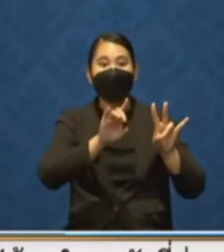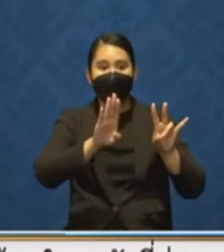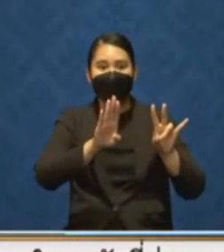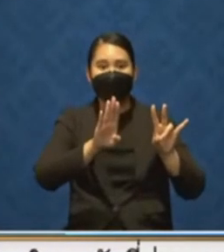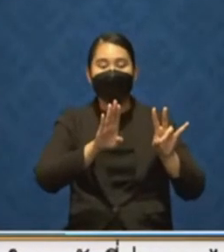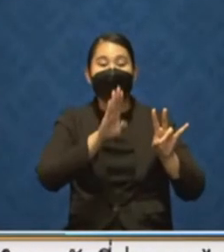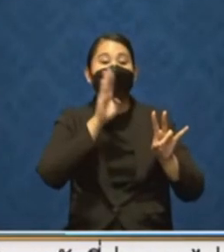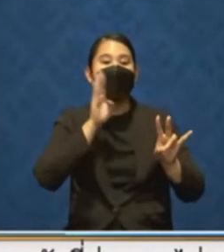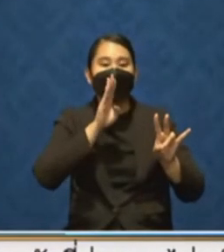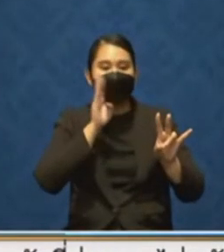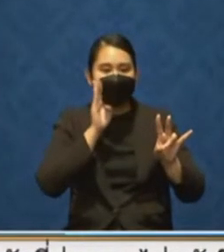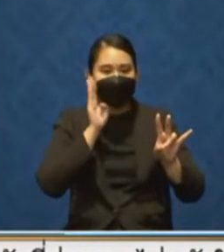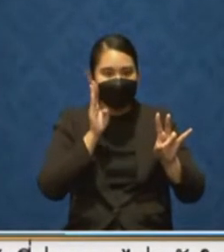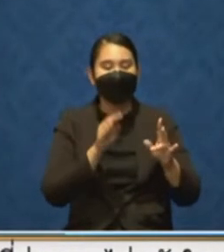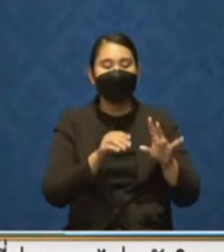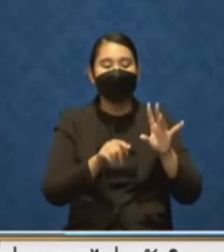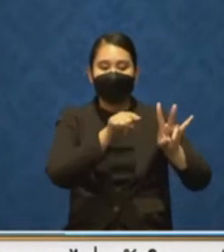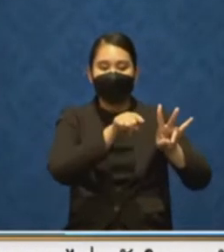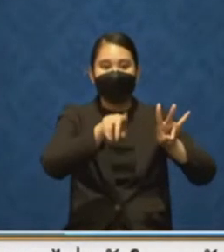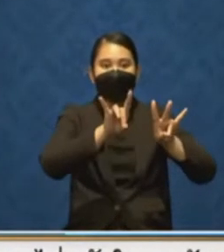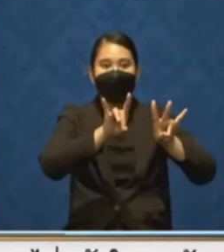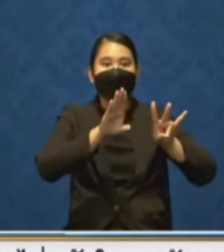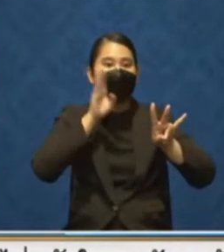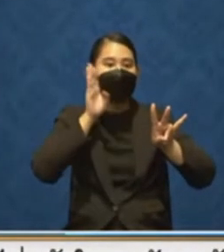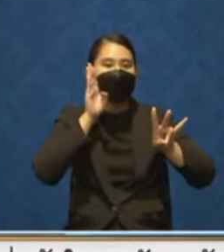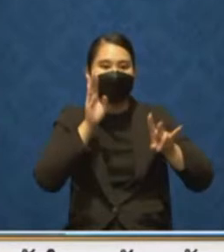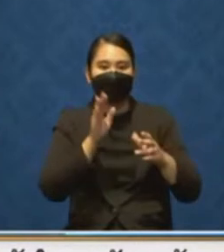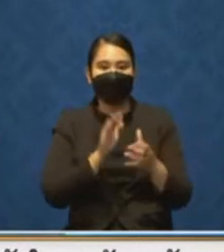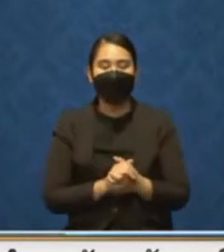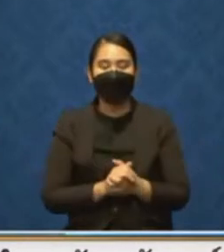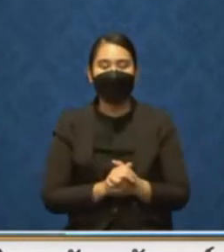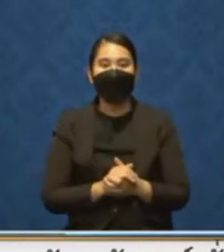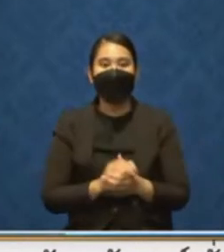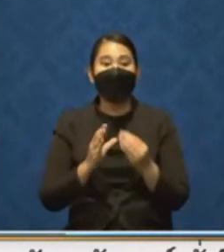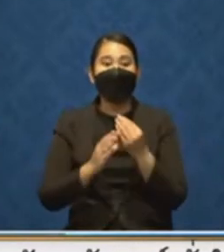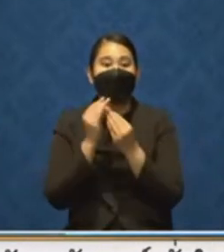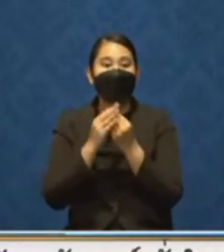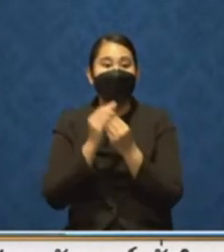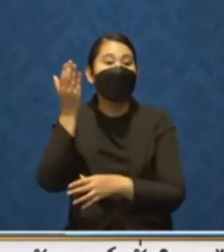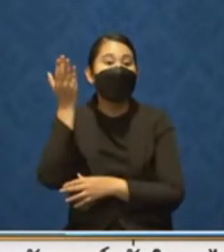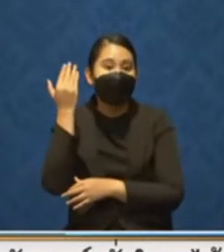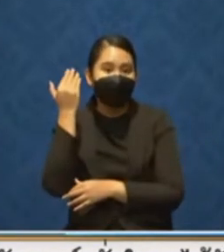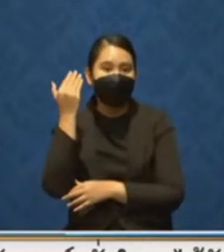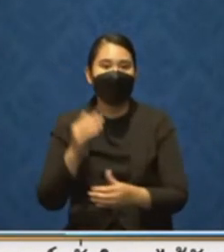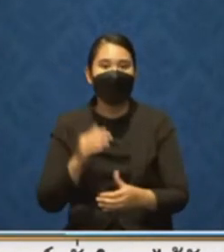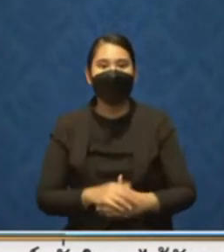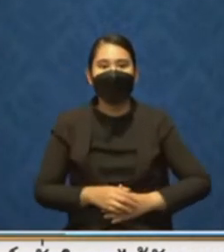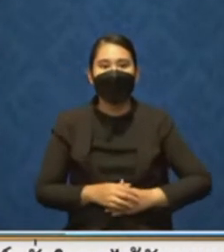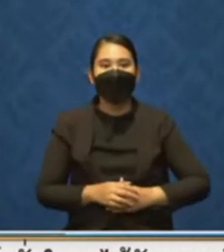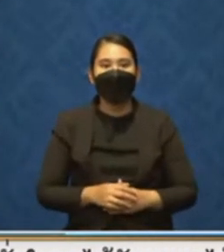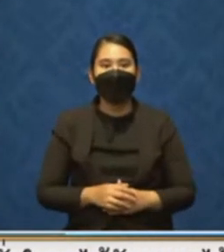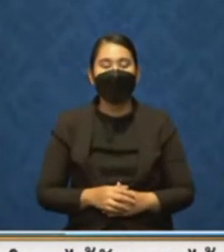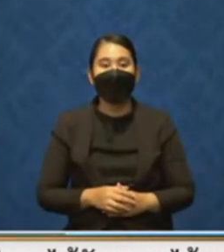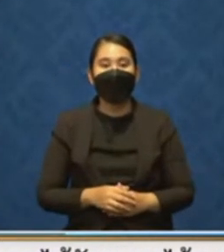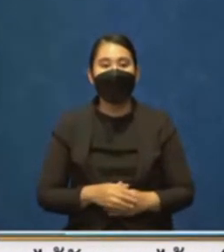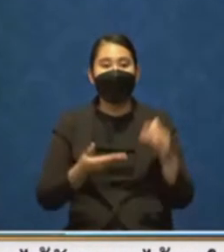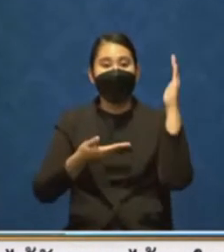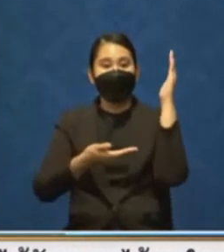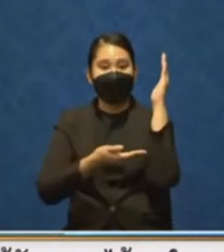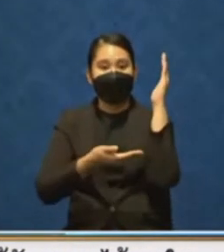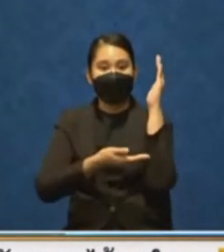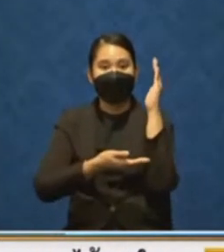เลขกลมโดยเฉลี่ยสัปดาห์ที่แล้วราคาน้ำมันปาล์มขวด